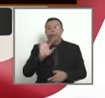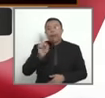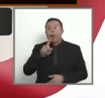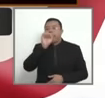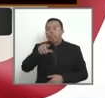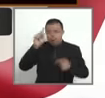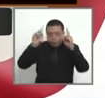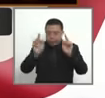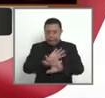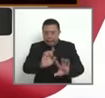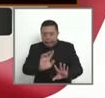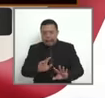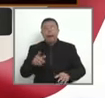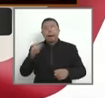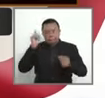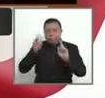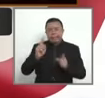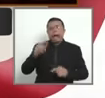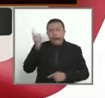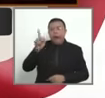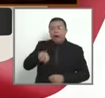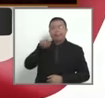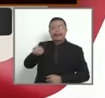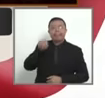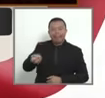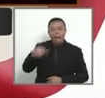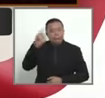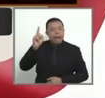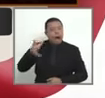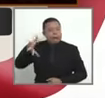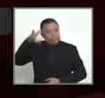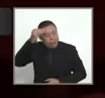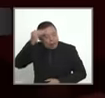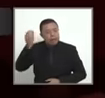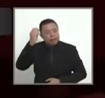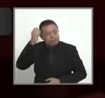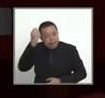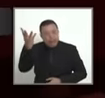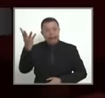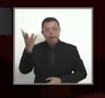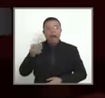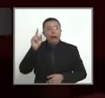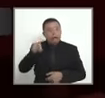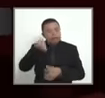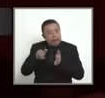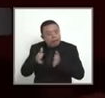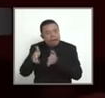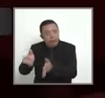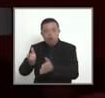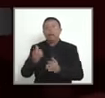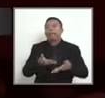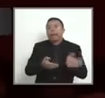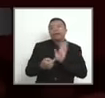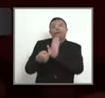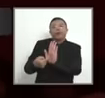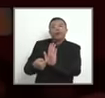Subianto maka ketika saya diajak menjadi juru bicara ketika itu saya masih ketua umum pimpinan pusat Pemuda Muhammadiyah